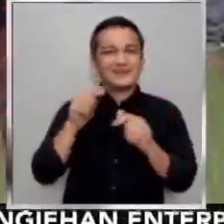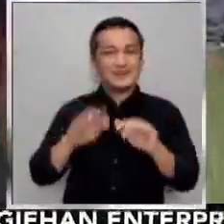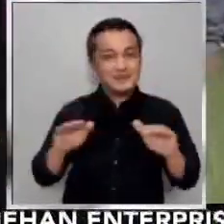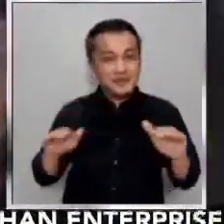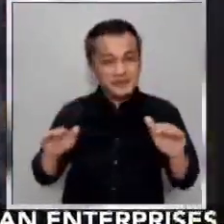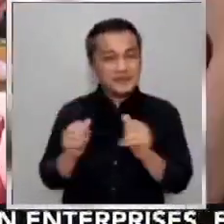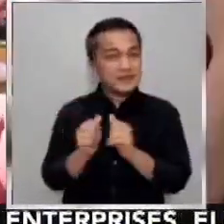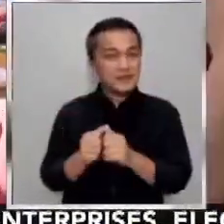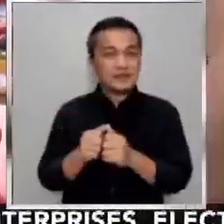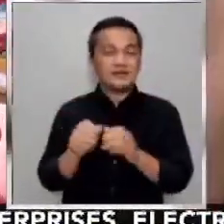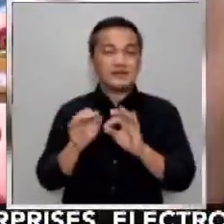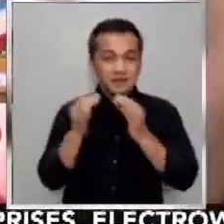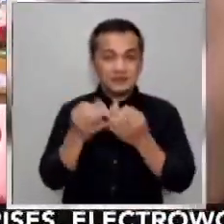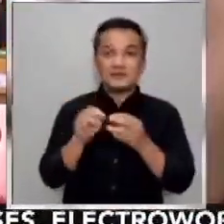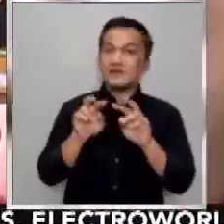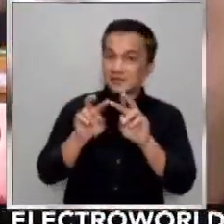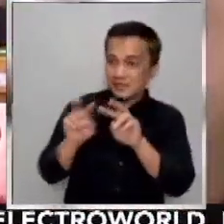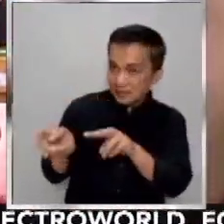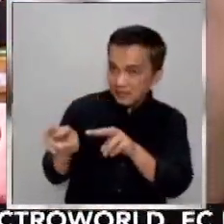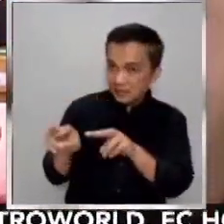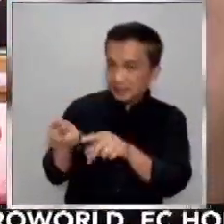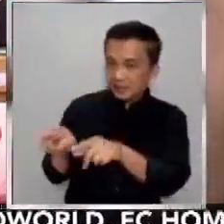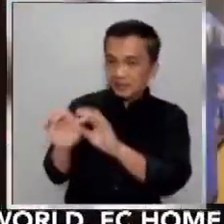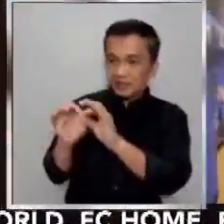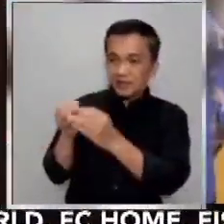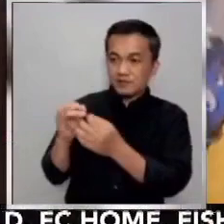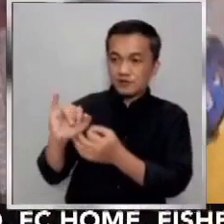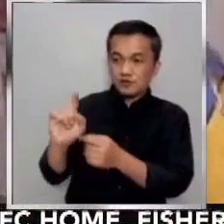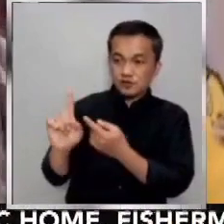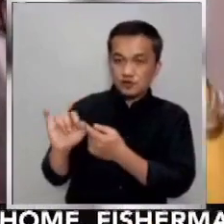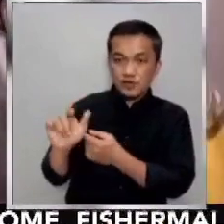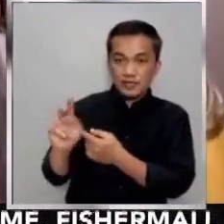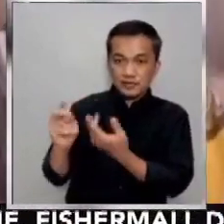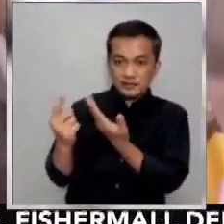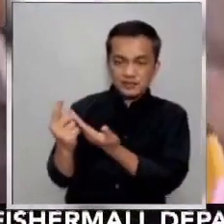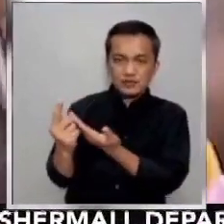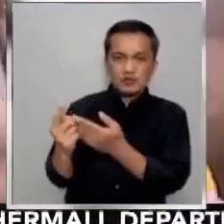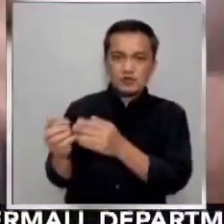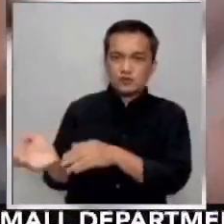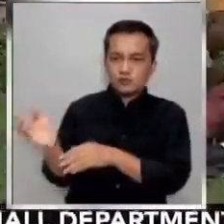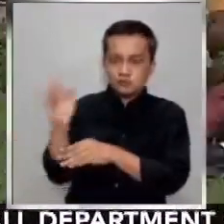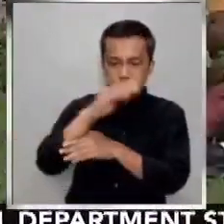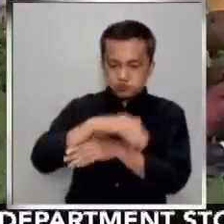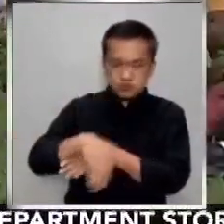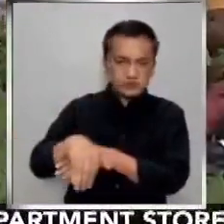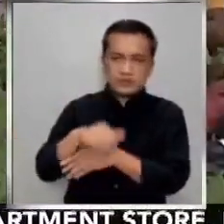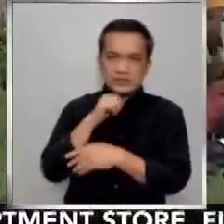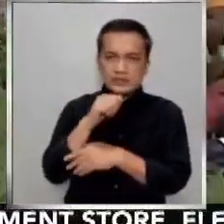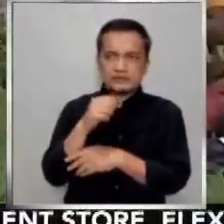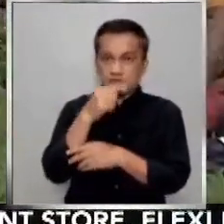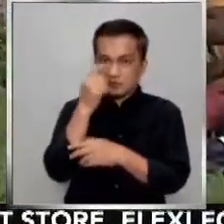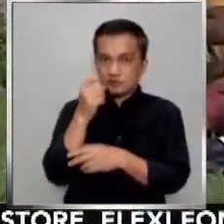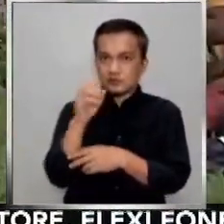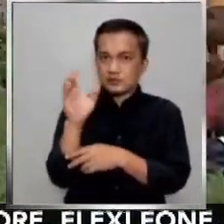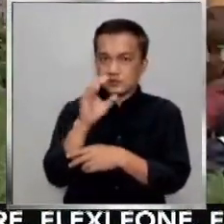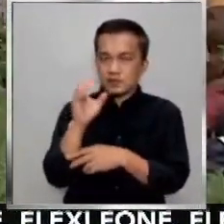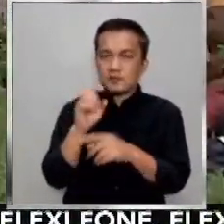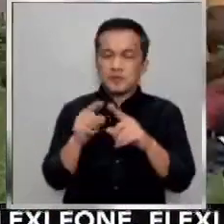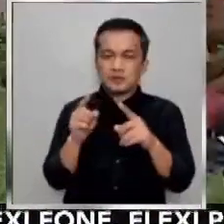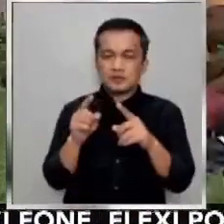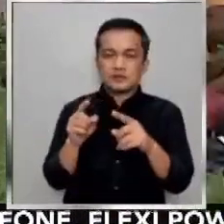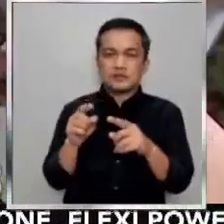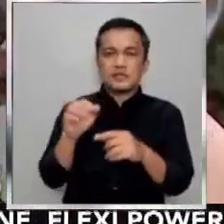ang makikita. Ang pamilya ni Joanne dito nagpalipas ng maghapon hindi lang dahil Pasko. 9th wedding anniversary rin